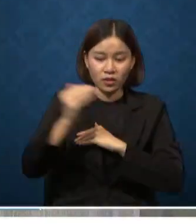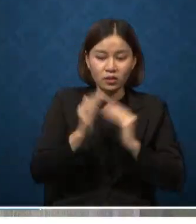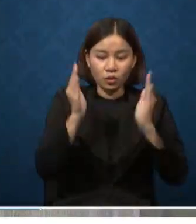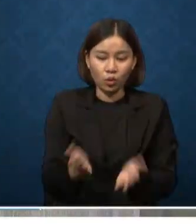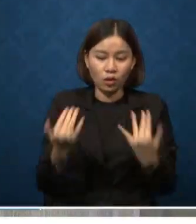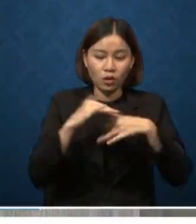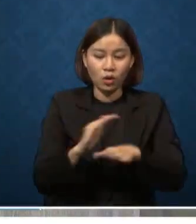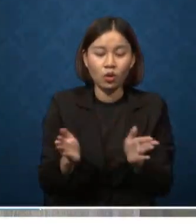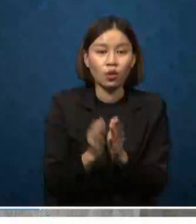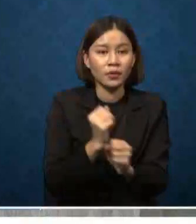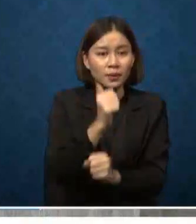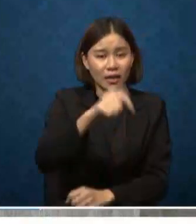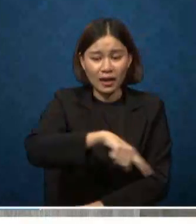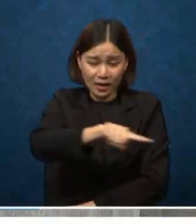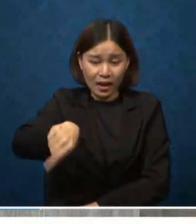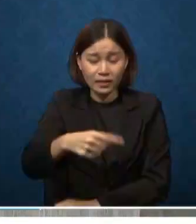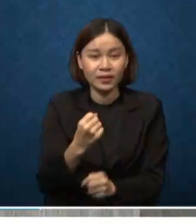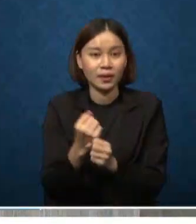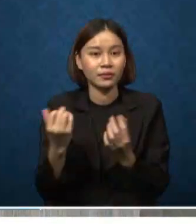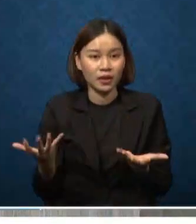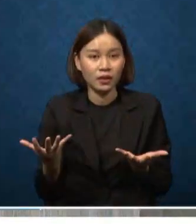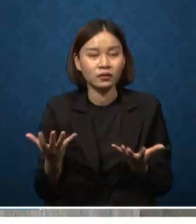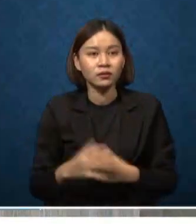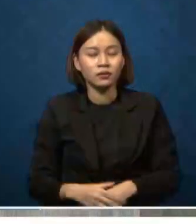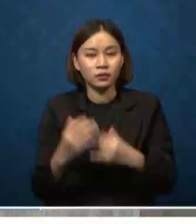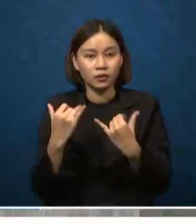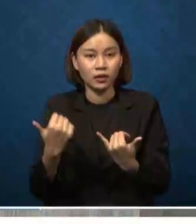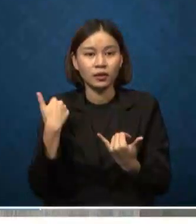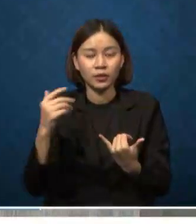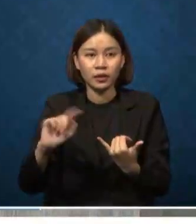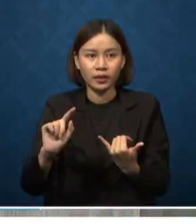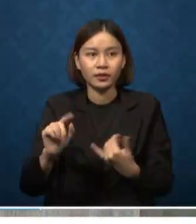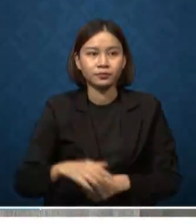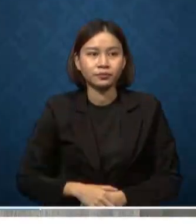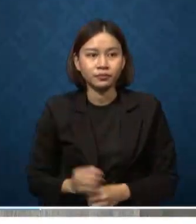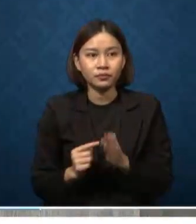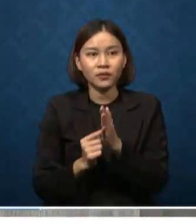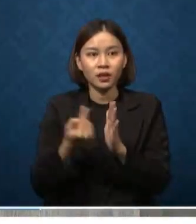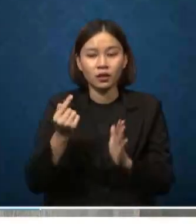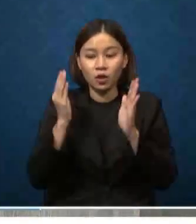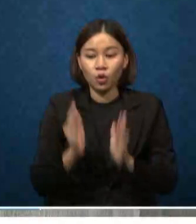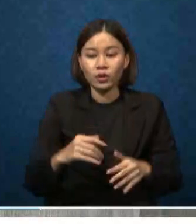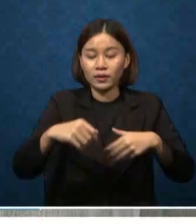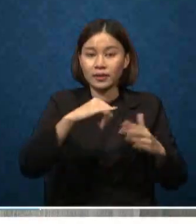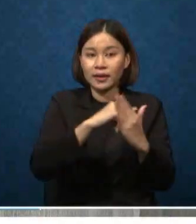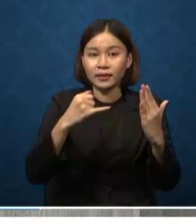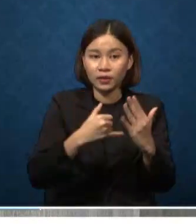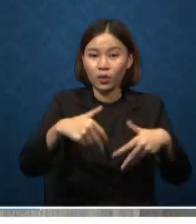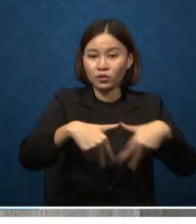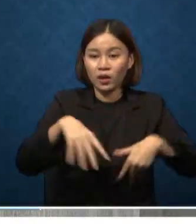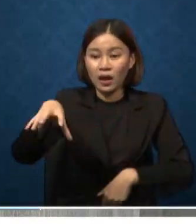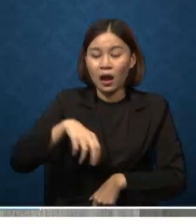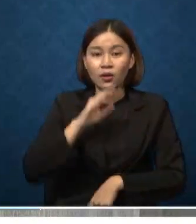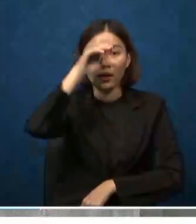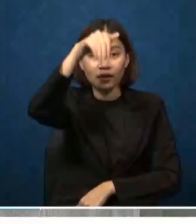เรื่องเหล่านี้ครับจะทำอย่างไรขณะนี้มีการริเริ่มของคนในจังหวัดอยากจะเอา